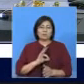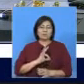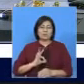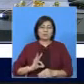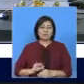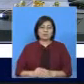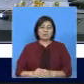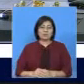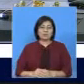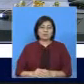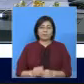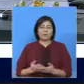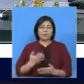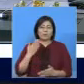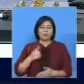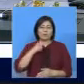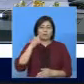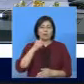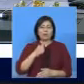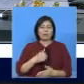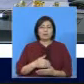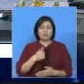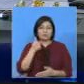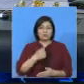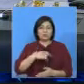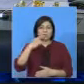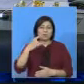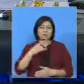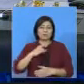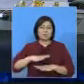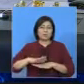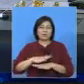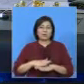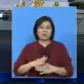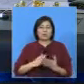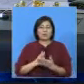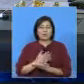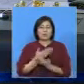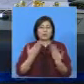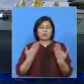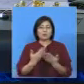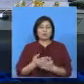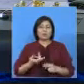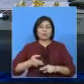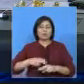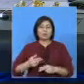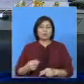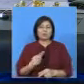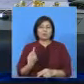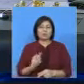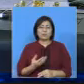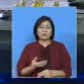70-80% бұрында Қазақстанда жасалмайтын операциялар еді. Ол деген не? Біріншіден